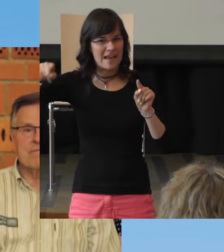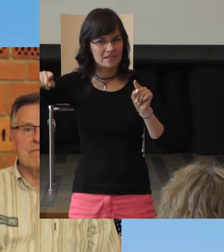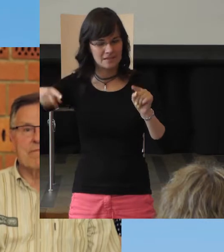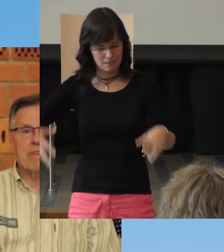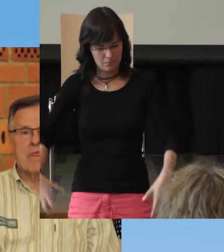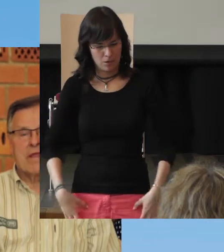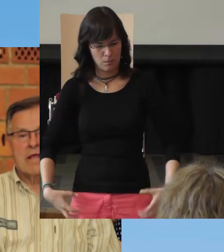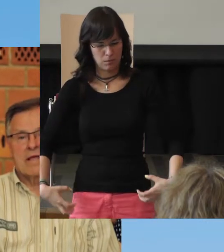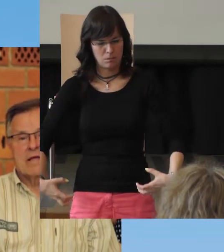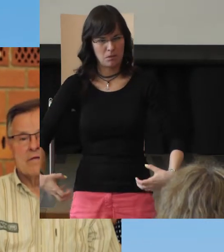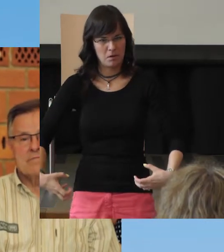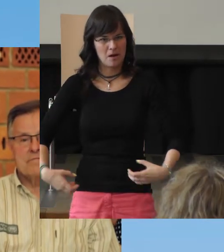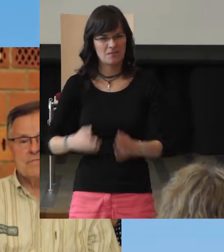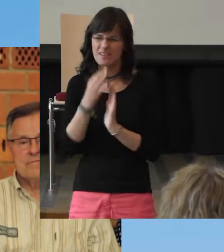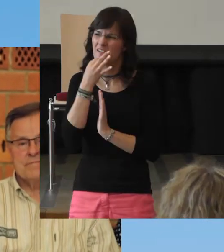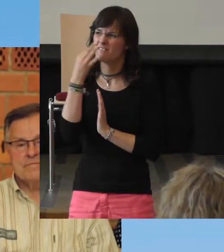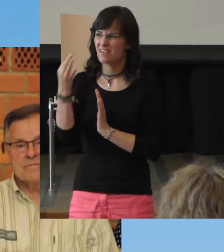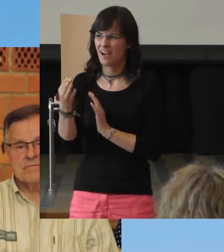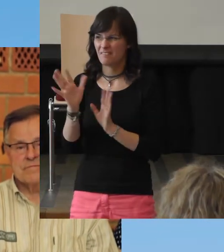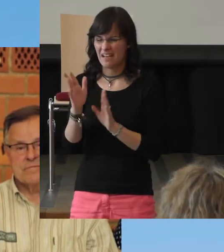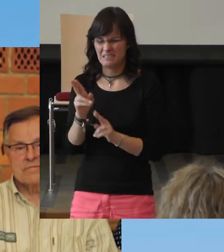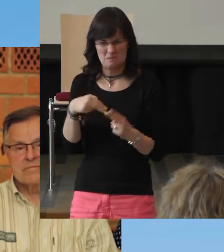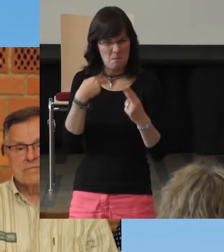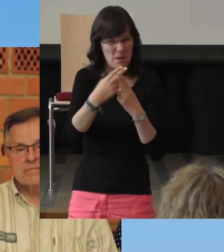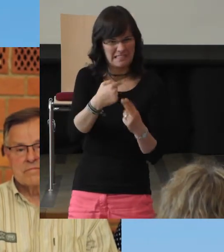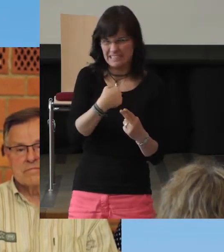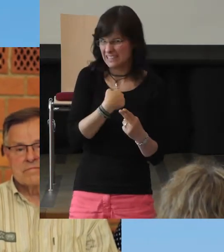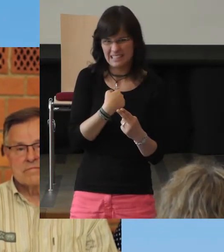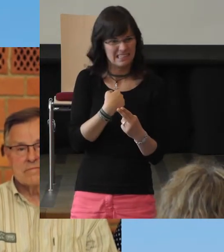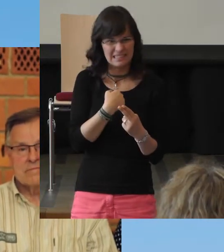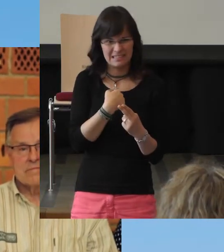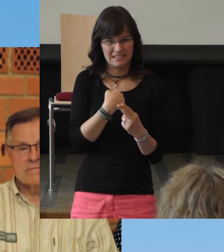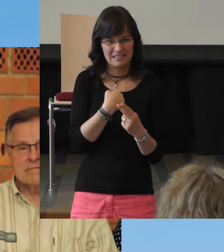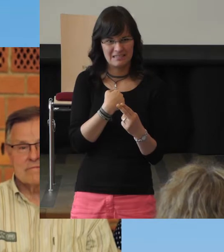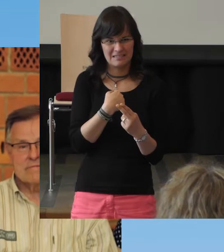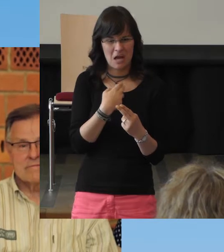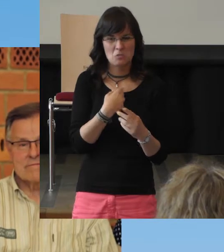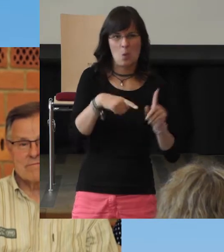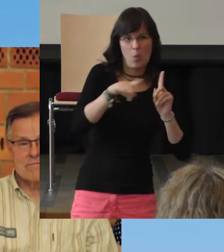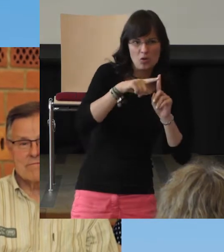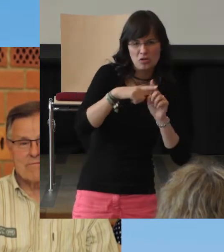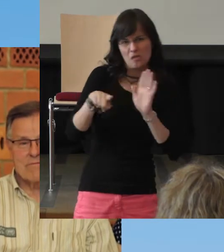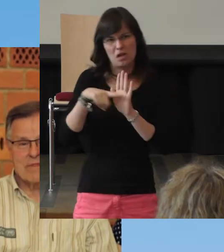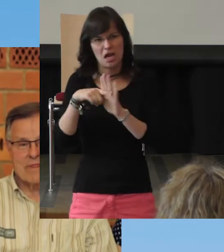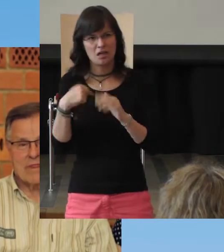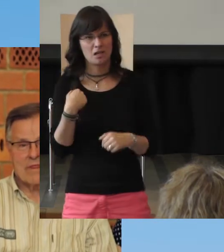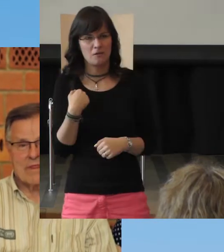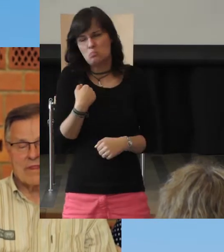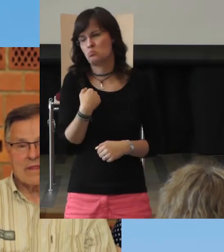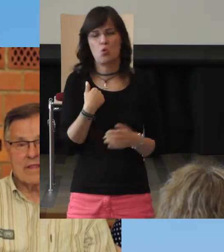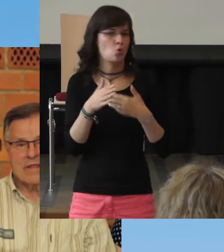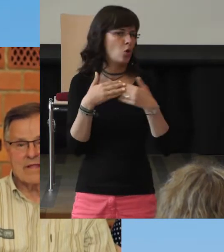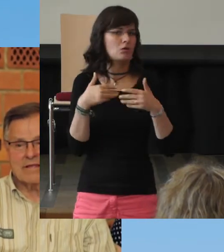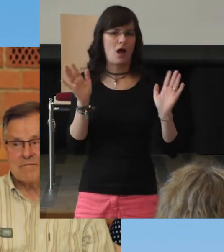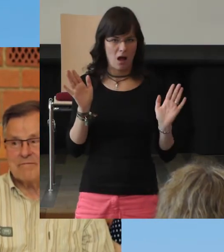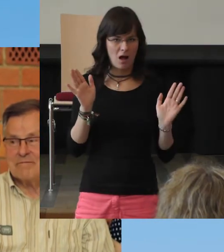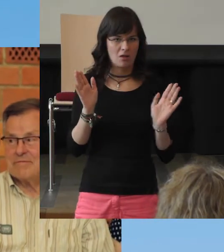vielleicht nicht ganz so das Richtige ist ich meine ich habe nichts Negatives aber auch nichts Positives auch die Tabletten haben also nicht groß